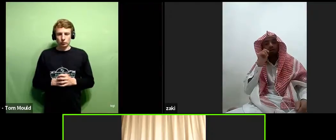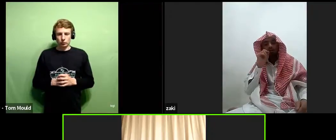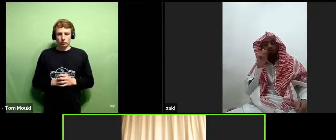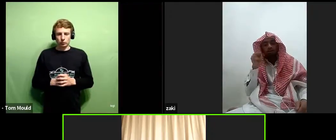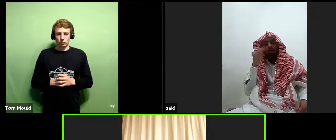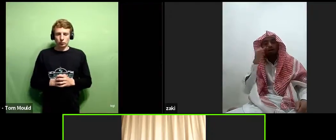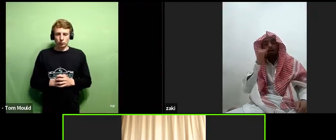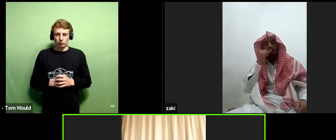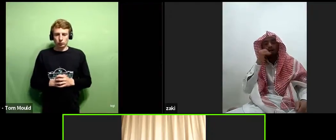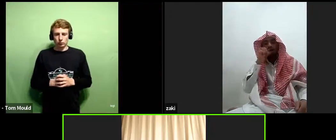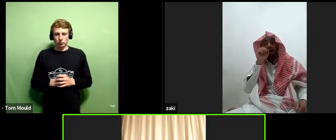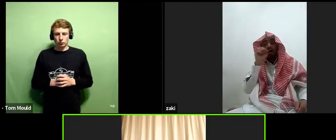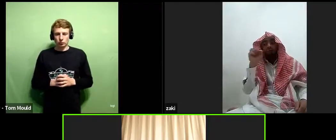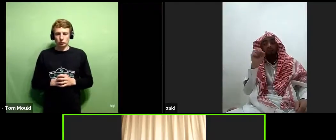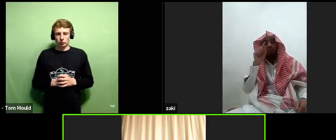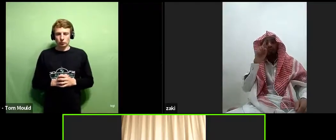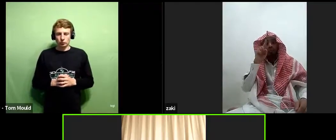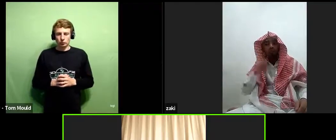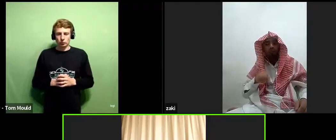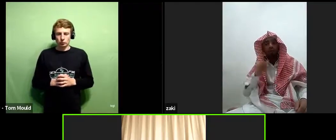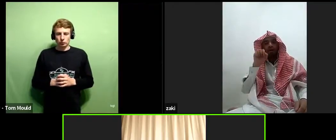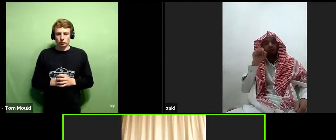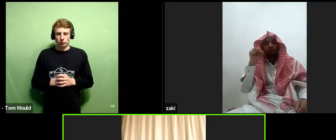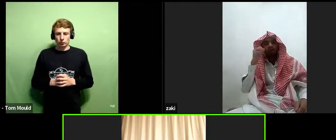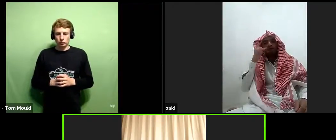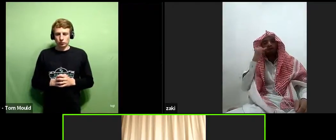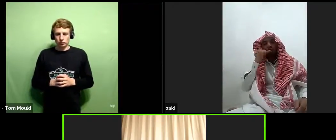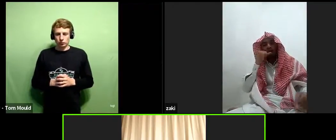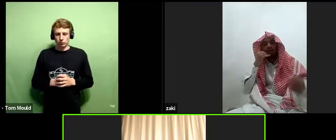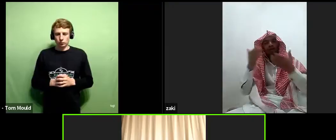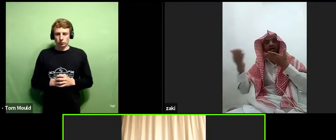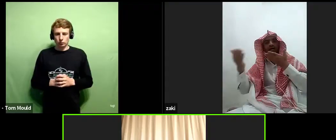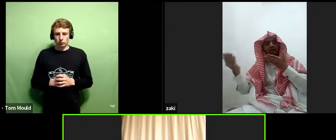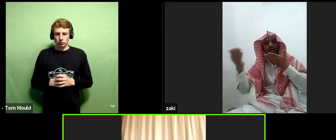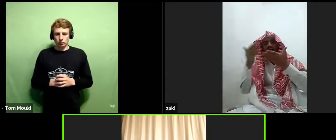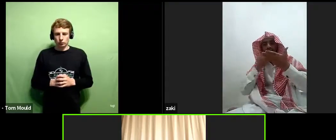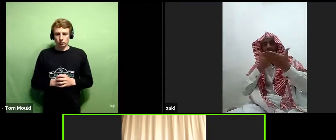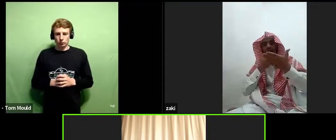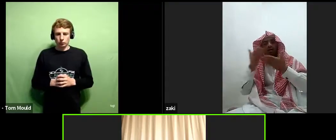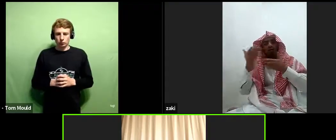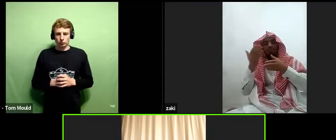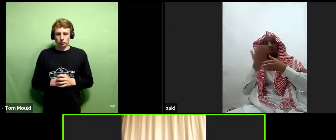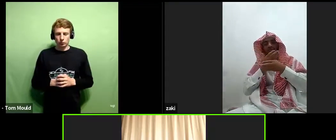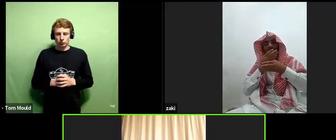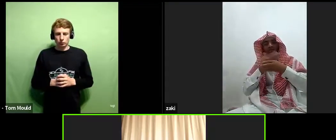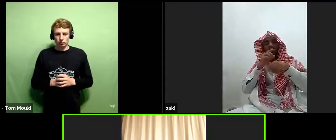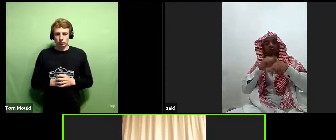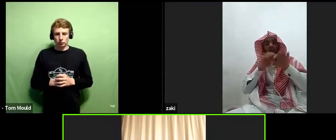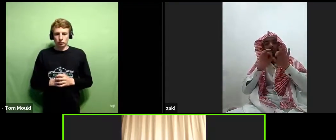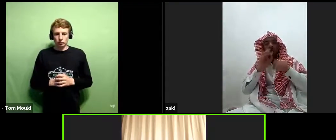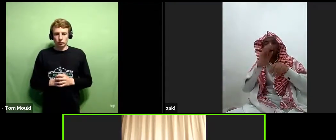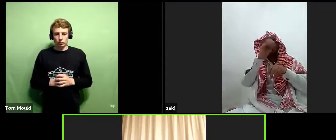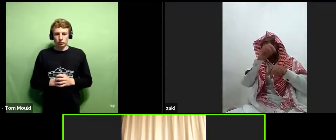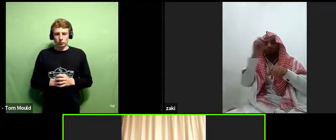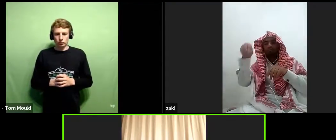لهم من أجل إدخال السرور عليهم وتلطيف الجو وتهدئة